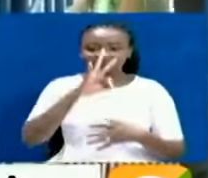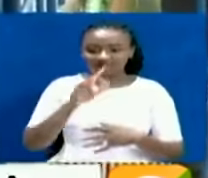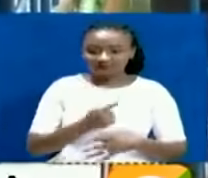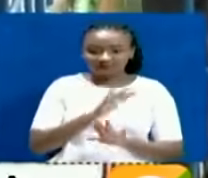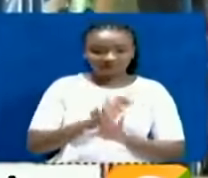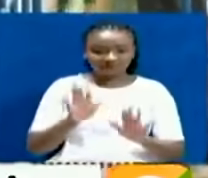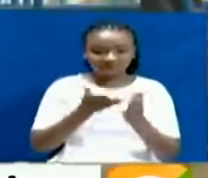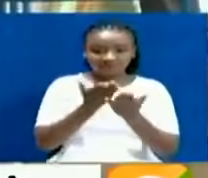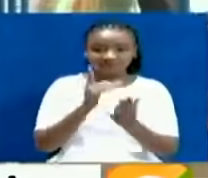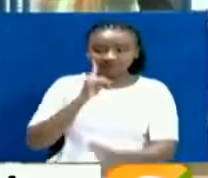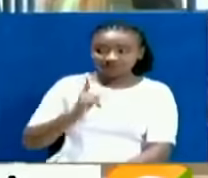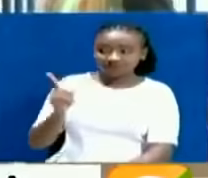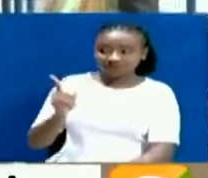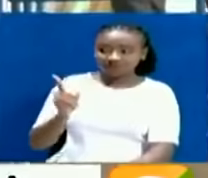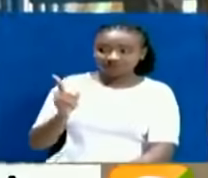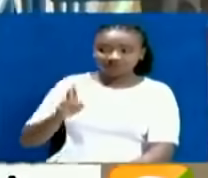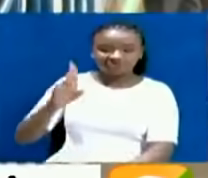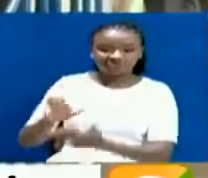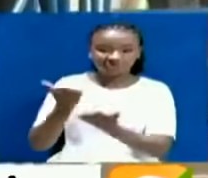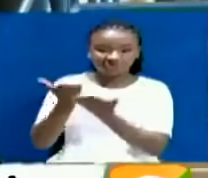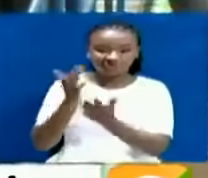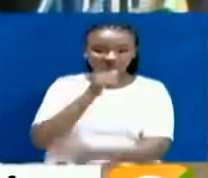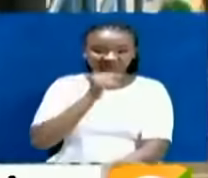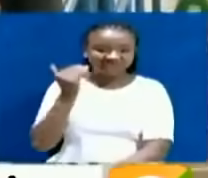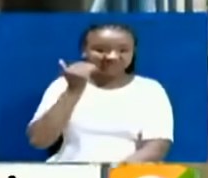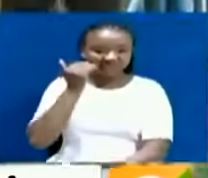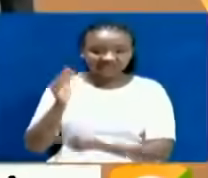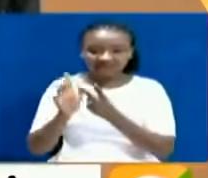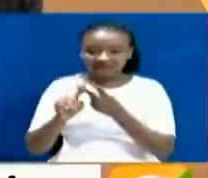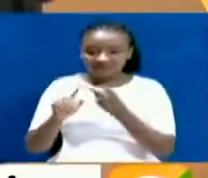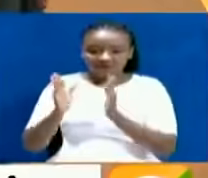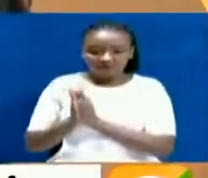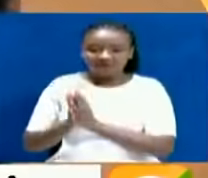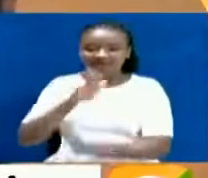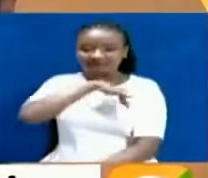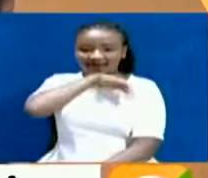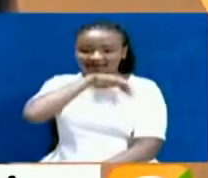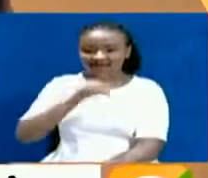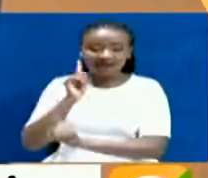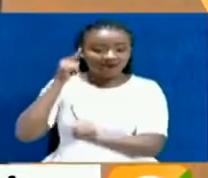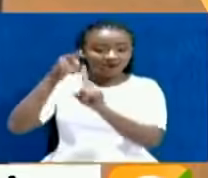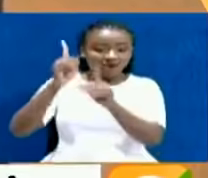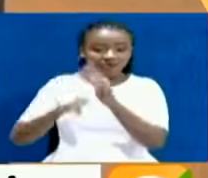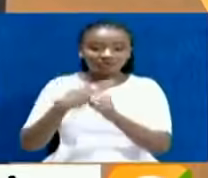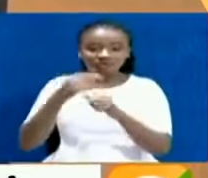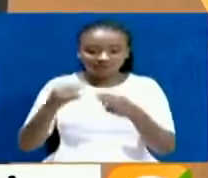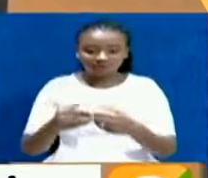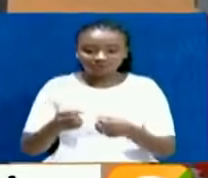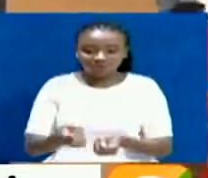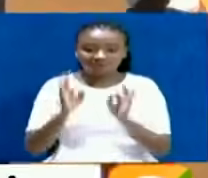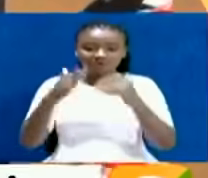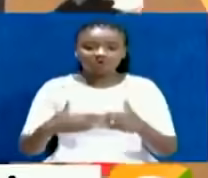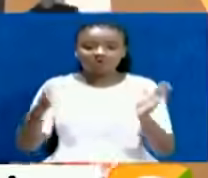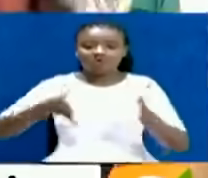Rais Kenyatta aliwasili katika kaunti ya Siaya hii leo akiandamana na kinara wa ODM Raila Odinga kuzindua rasmi barabara ya Kodiaga